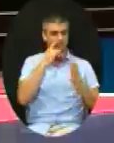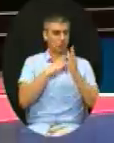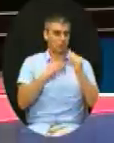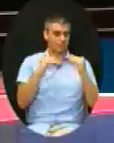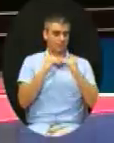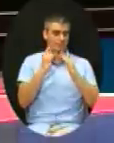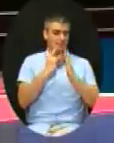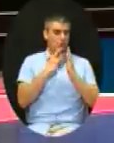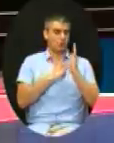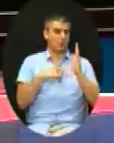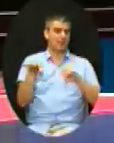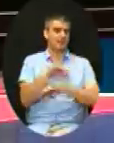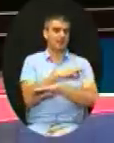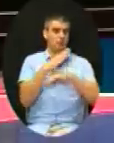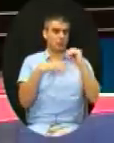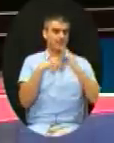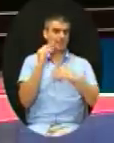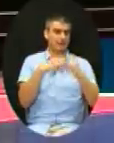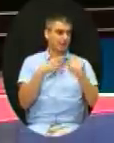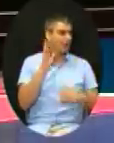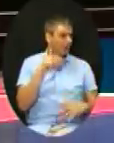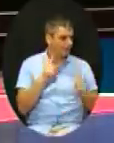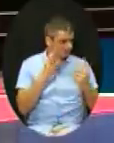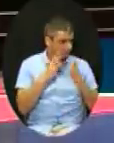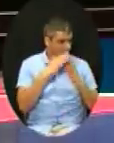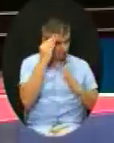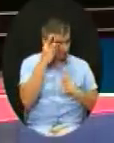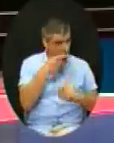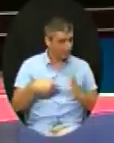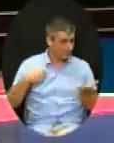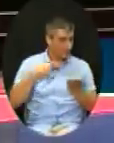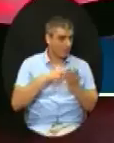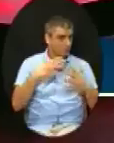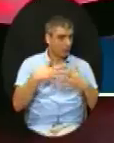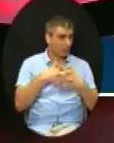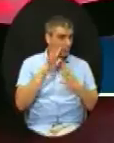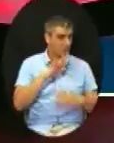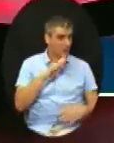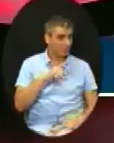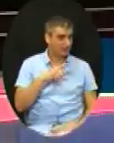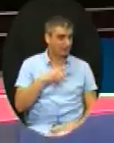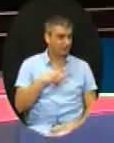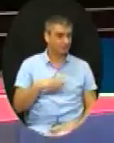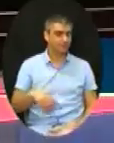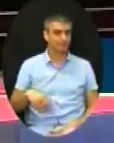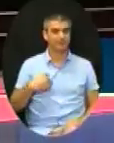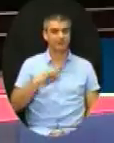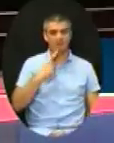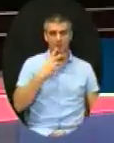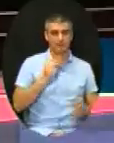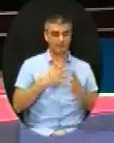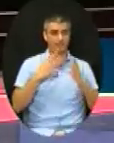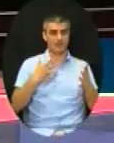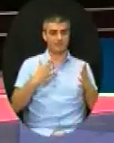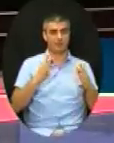בהתאם לחוקי התכנון והבנייה במקרה הזה. גם במקרה של בית הספר זה מימון של האיחוד האירופי? אני אפילו ארחיב טיפה אם